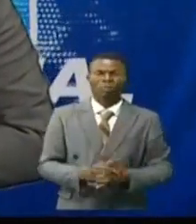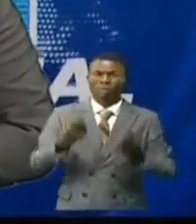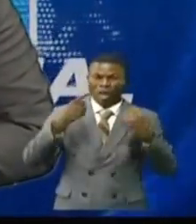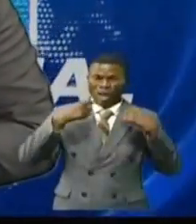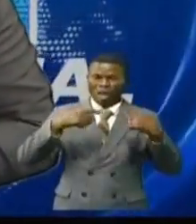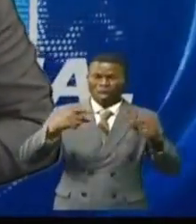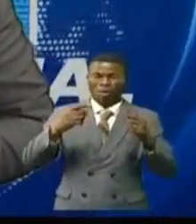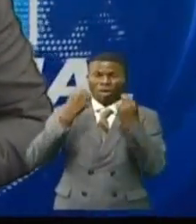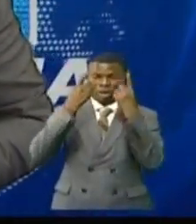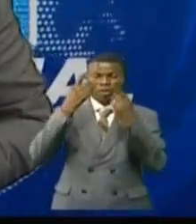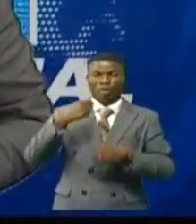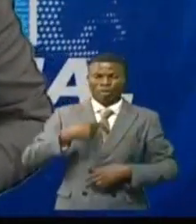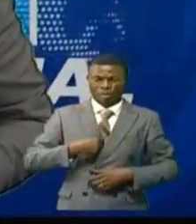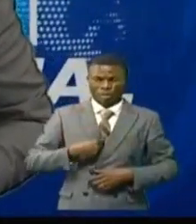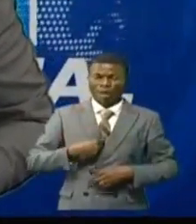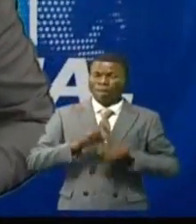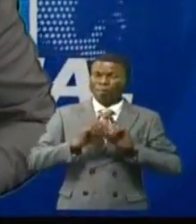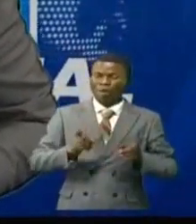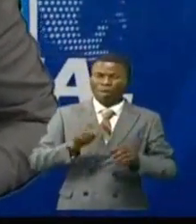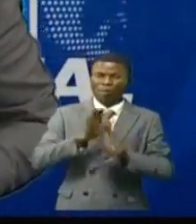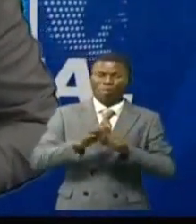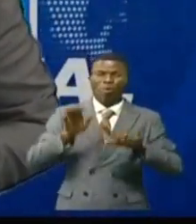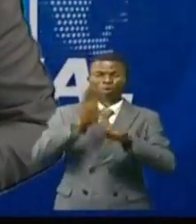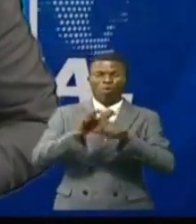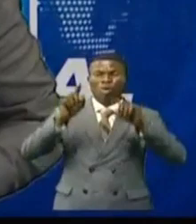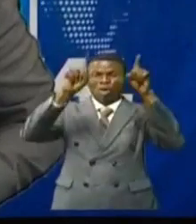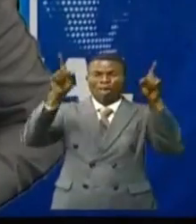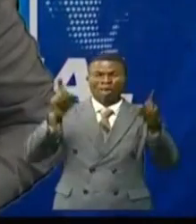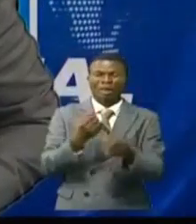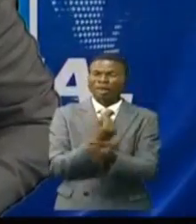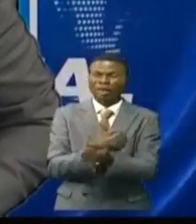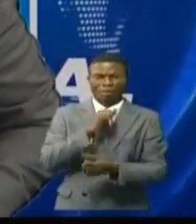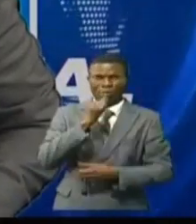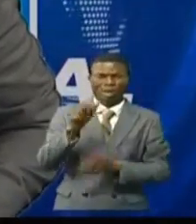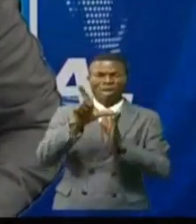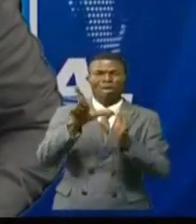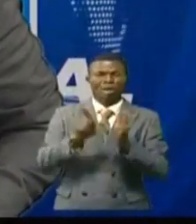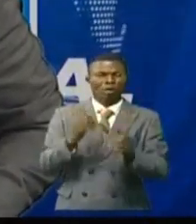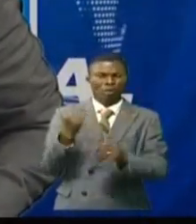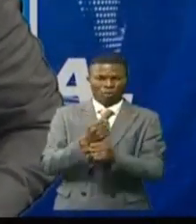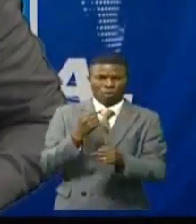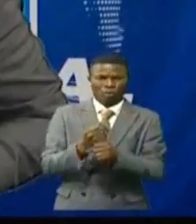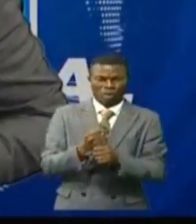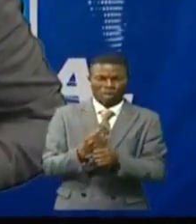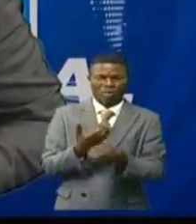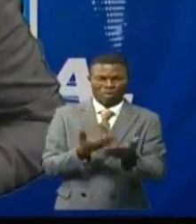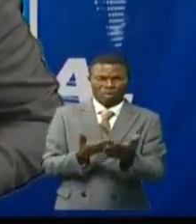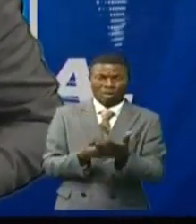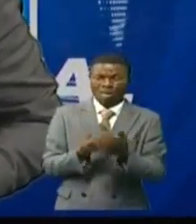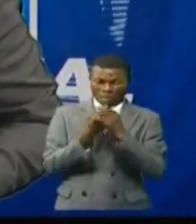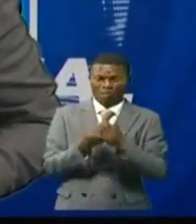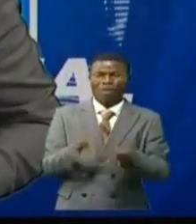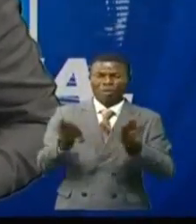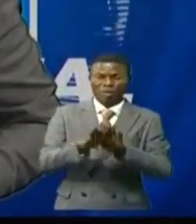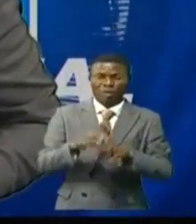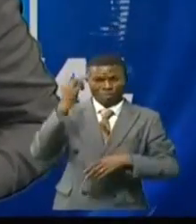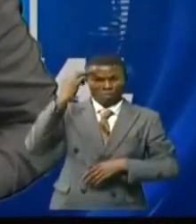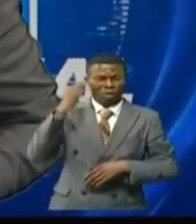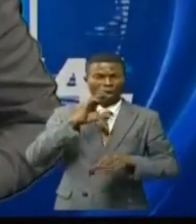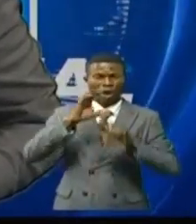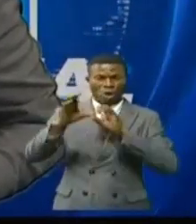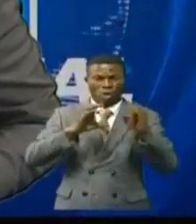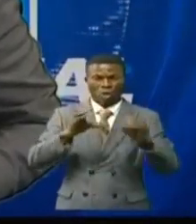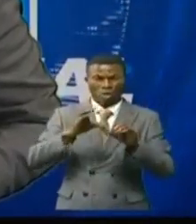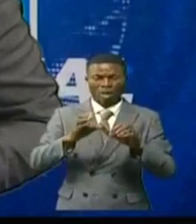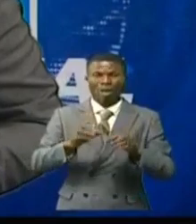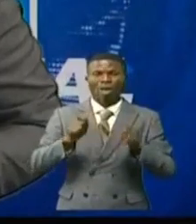ne surprend pas du tout. Plusieurs chaînes de télévision ne respectant pas les règles du travail seront très bientôt fermées. Le ministre de la Communication et